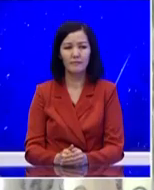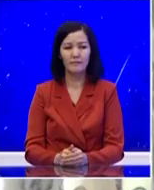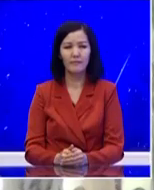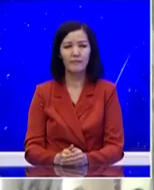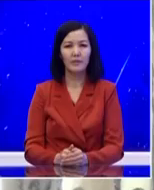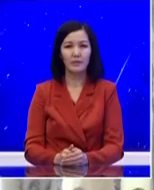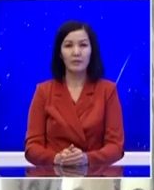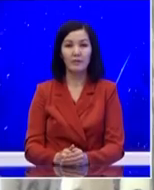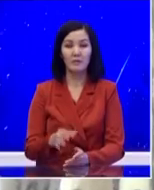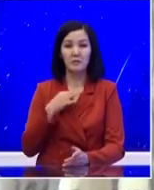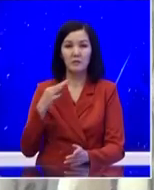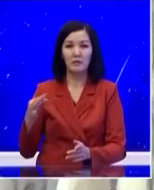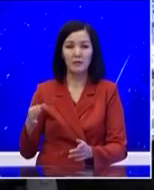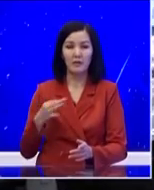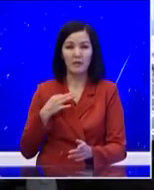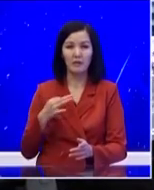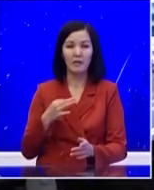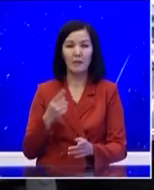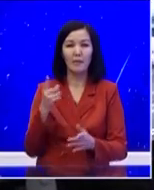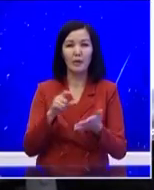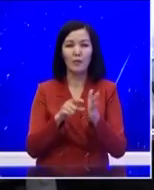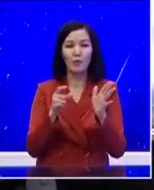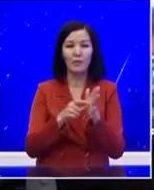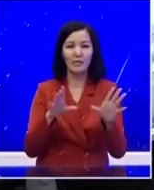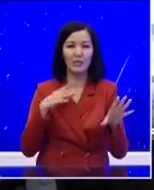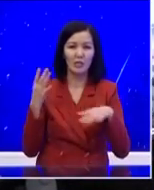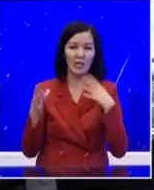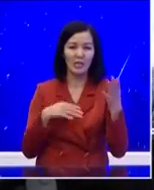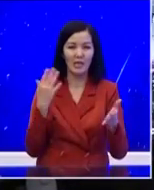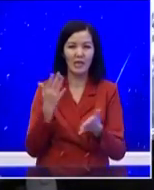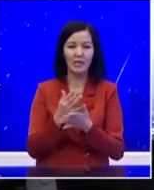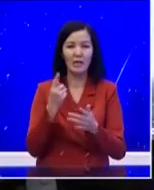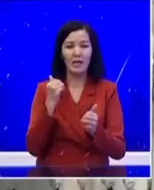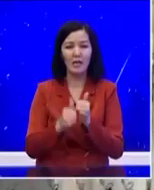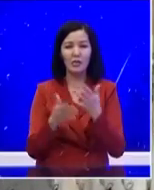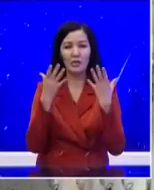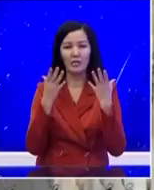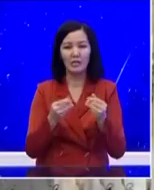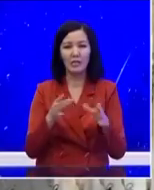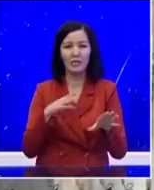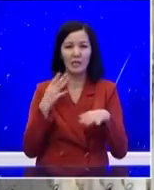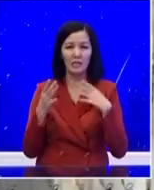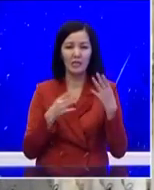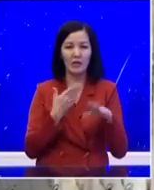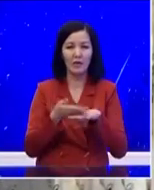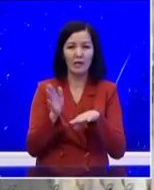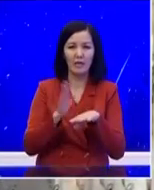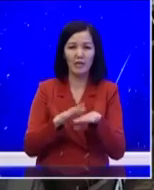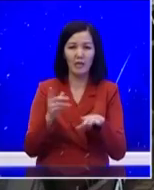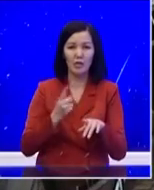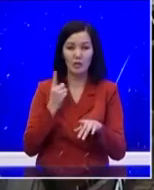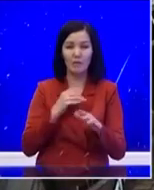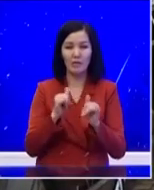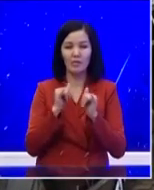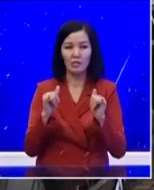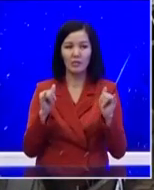Евгений Федоров осылай үйінің бір бөлмесінде жаттығу жасап дене қыздырады. Күн сайын дайындық кестесіне күрделі тәсілдерді енгізіп, шеберлігін шыңдай